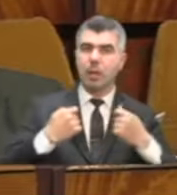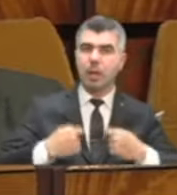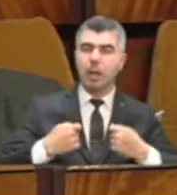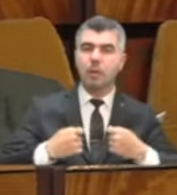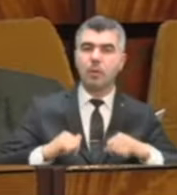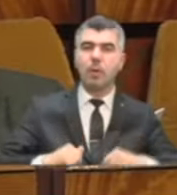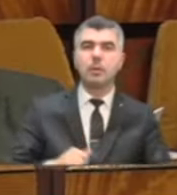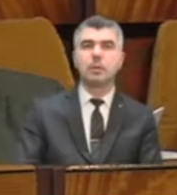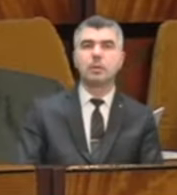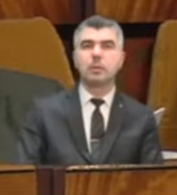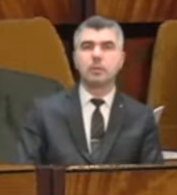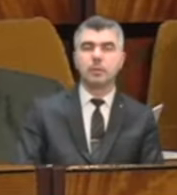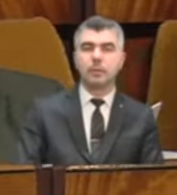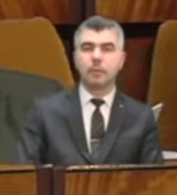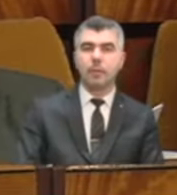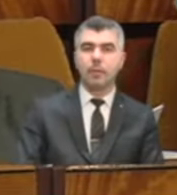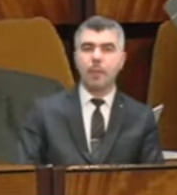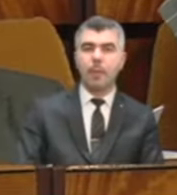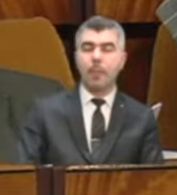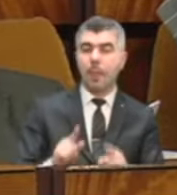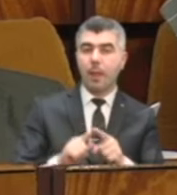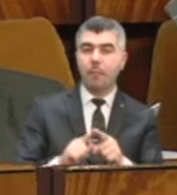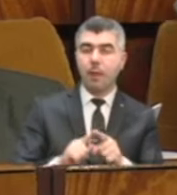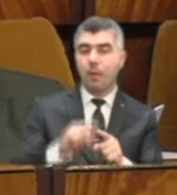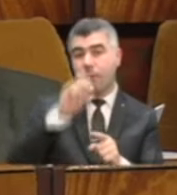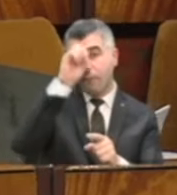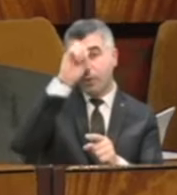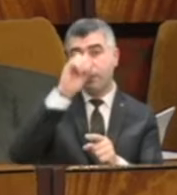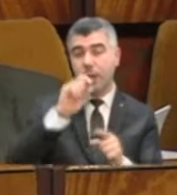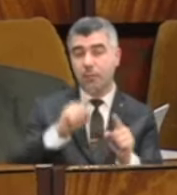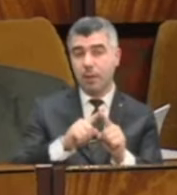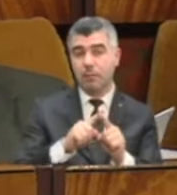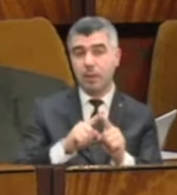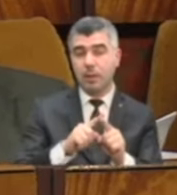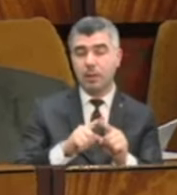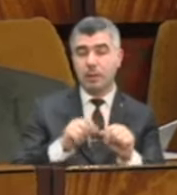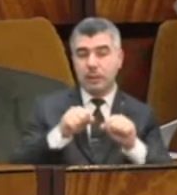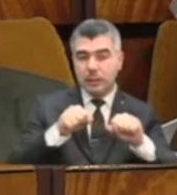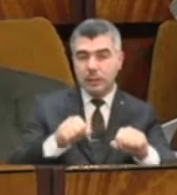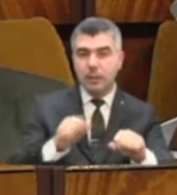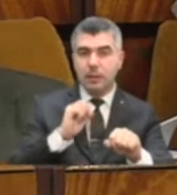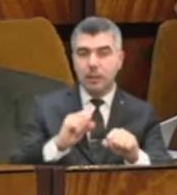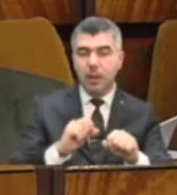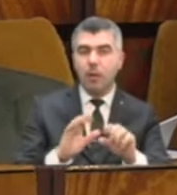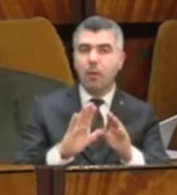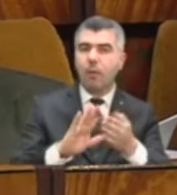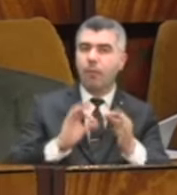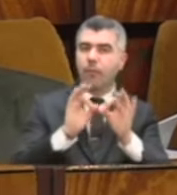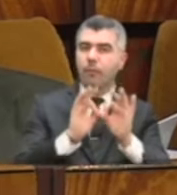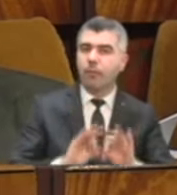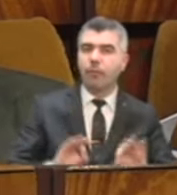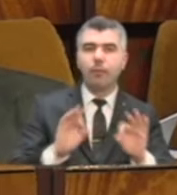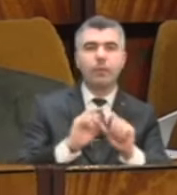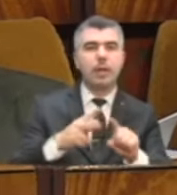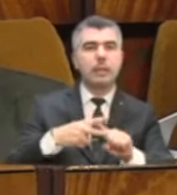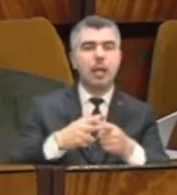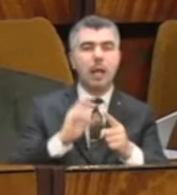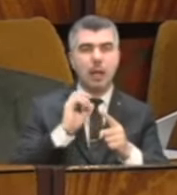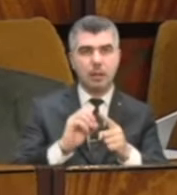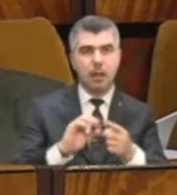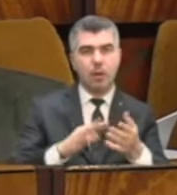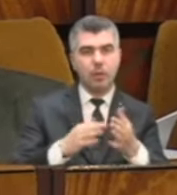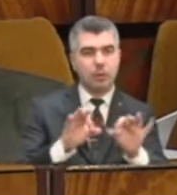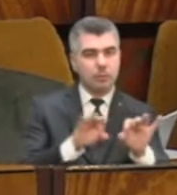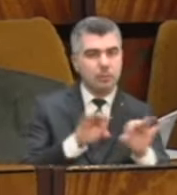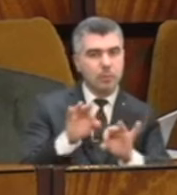سيدة الوزيرة، باستثناء الفوسفات كنلاحظوا أن قطاع المعادن لا يرقى في مجال التصنيع، ومستغل بشكل عشوائي وغير